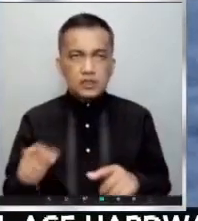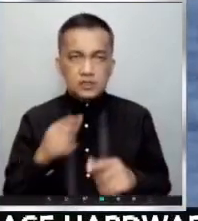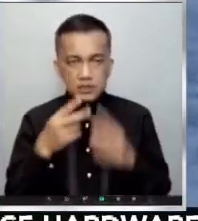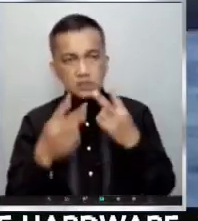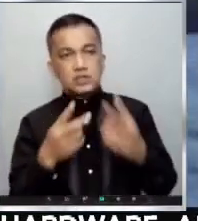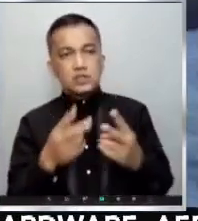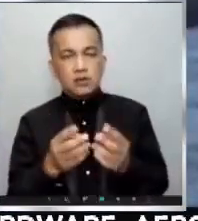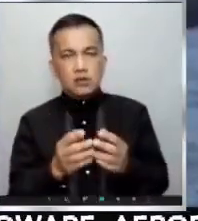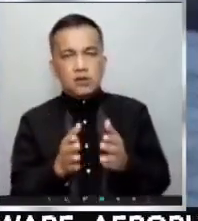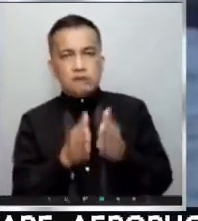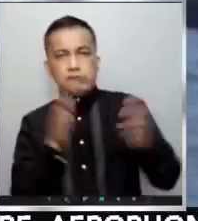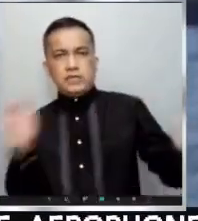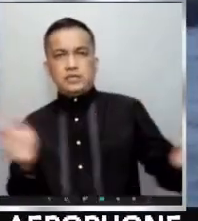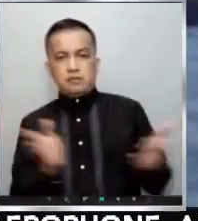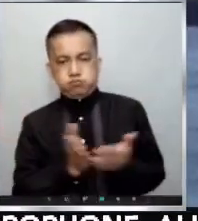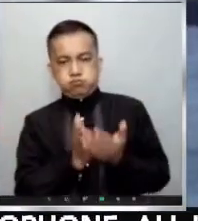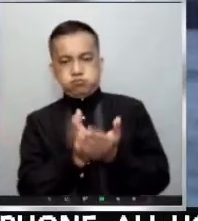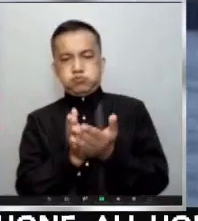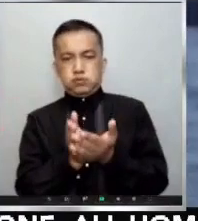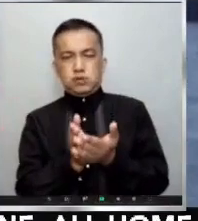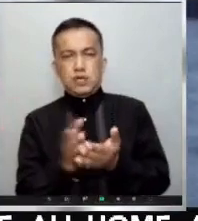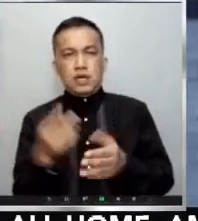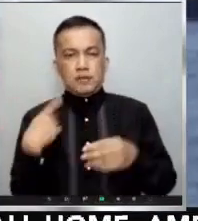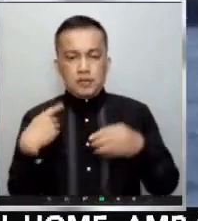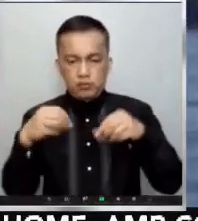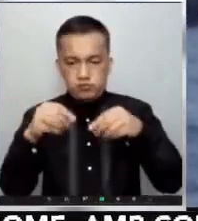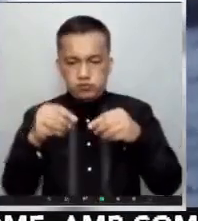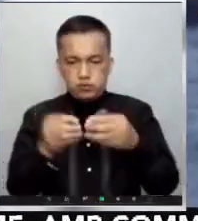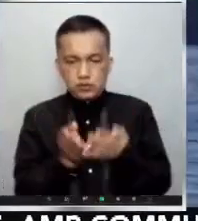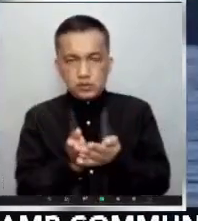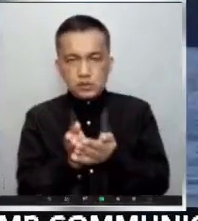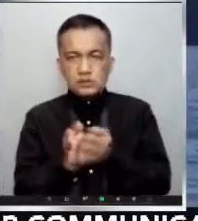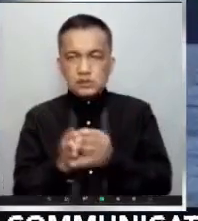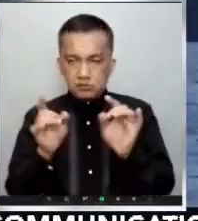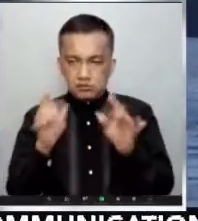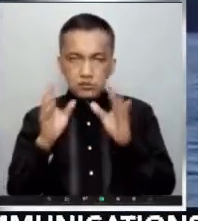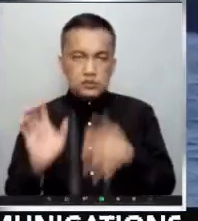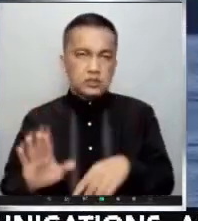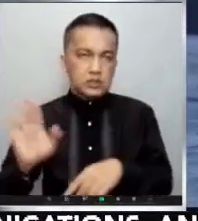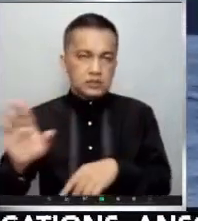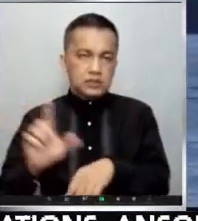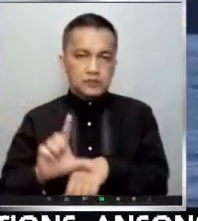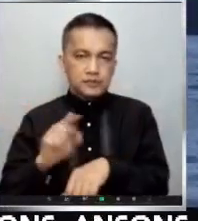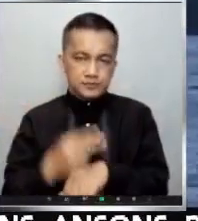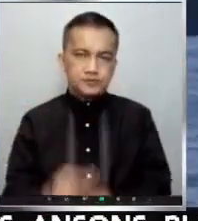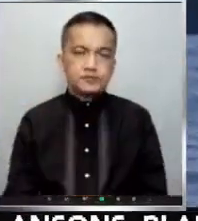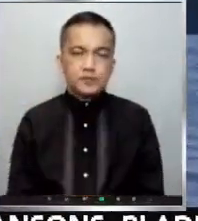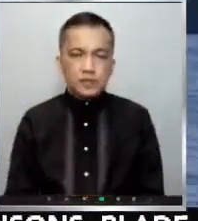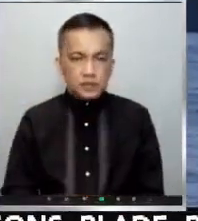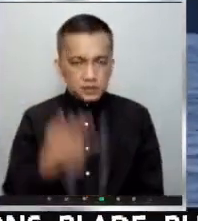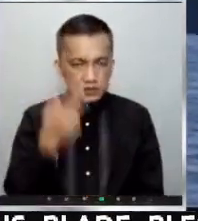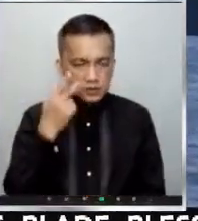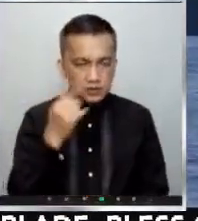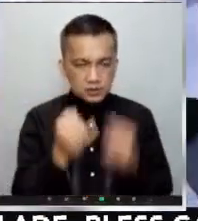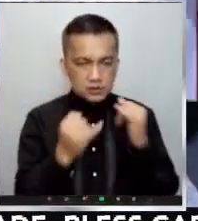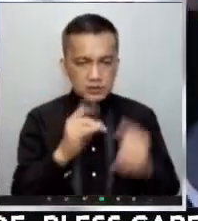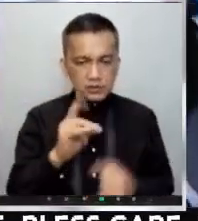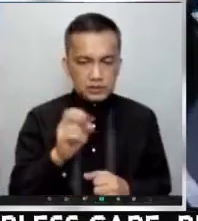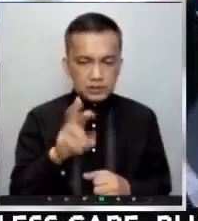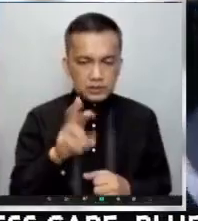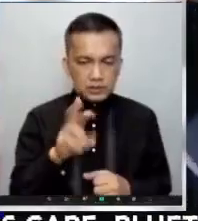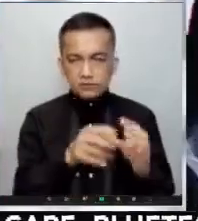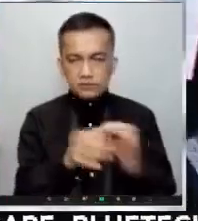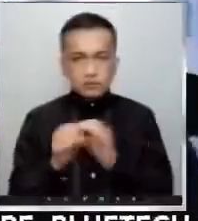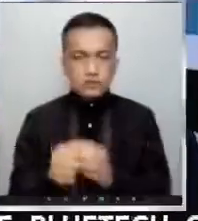malalaking barko na may kargang mga buhangin na banta sa kanilang kabuhayan. Sinusubukan pa namin kunan ng pahayag ang DENR tungkol dito. Para